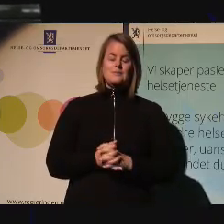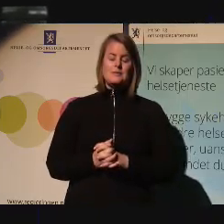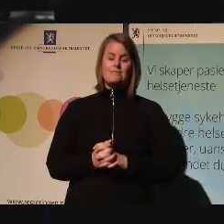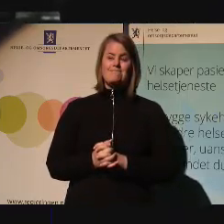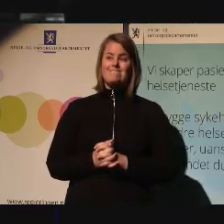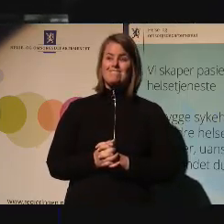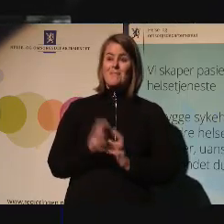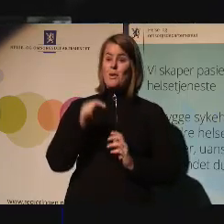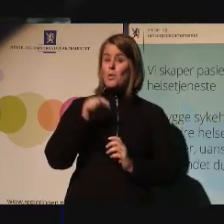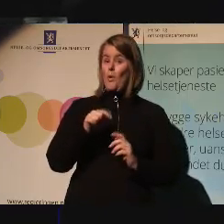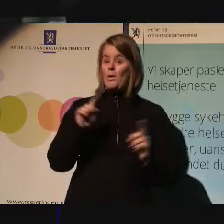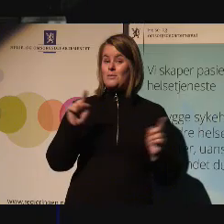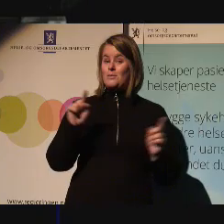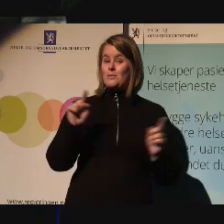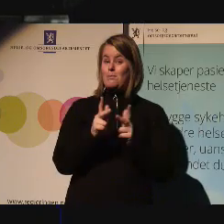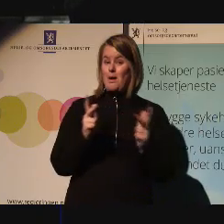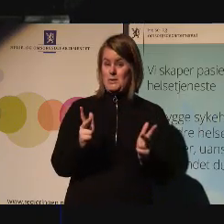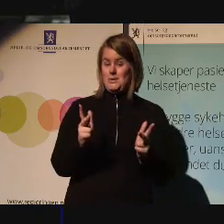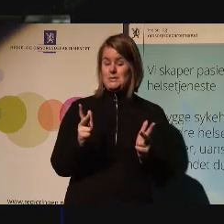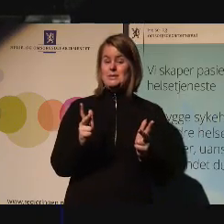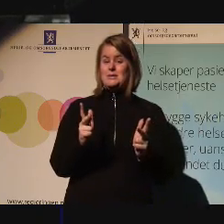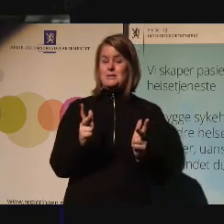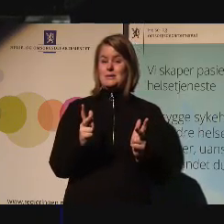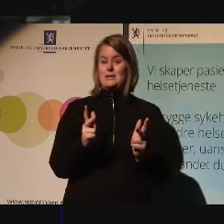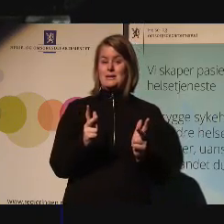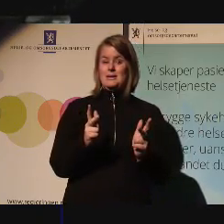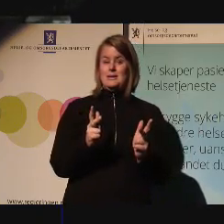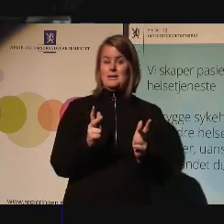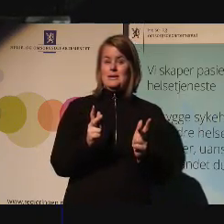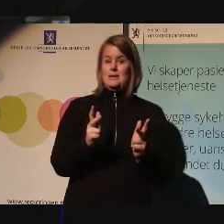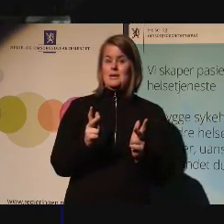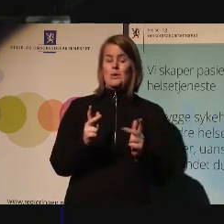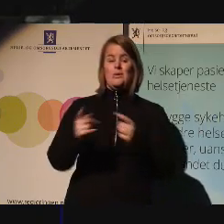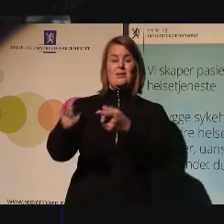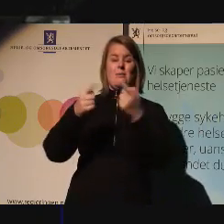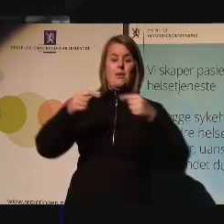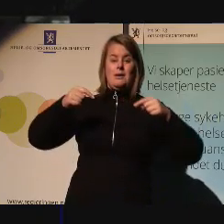Nå er det en liten pause, dere, og vi